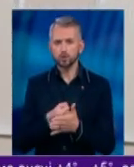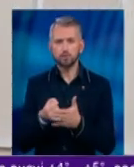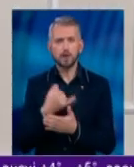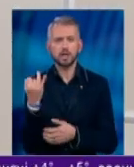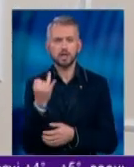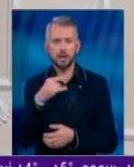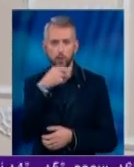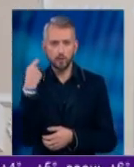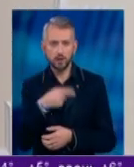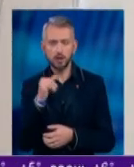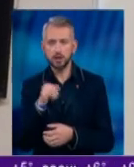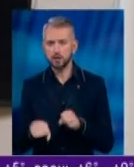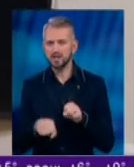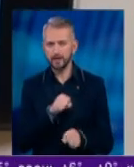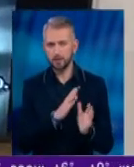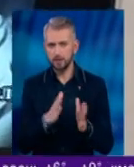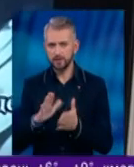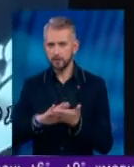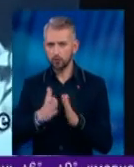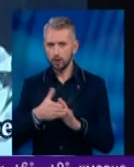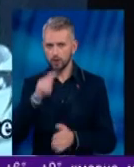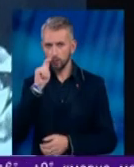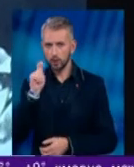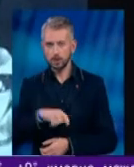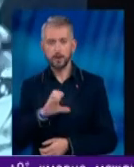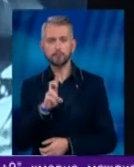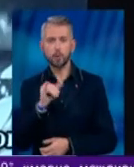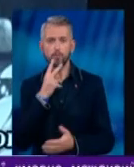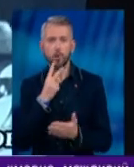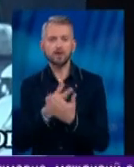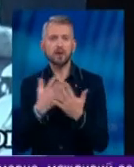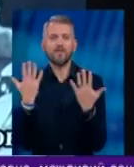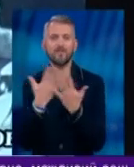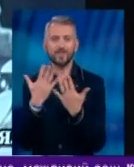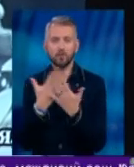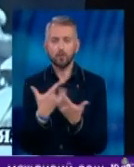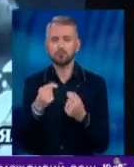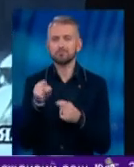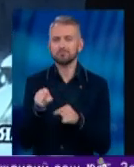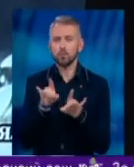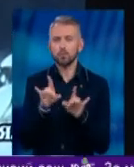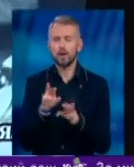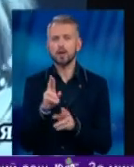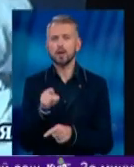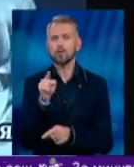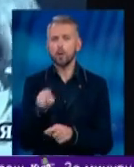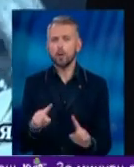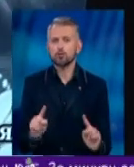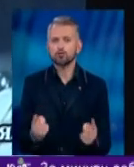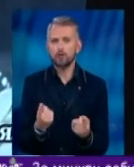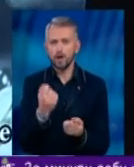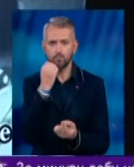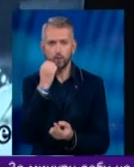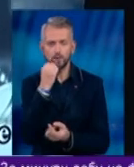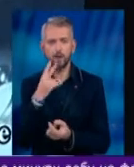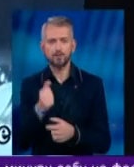інтересів Росії та дестабілізації ситуації в Україні. В СБУ показали відео, на якому Нагорний розповідає, як його арештували в Москві